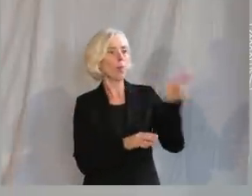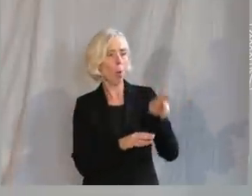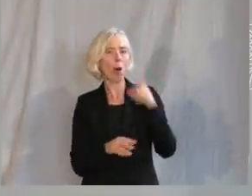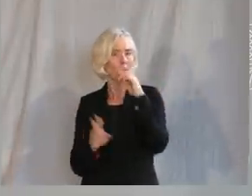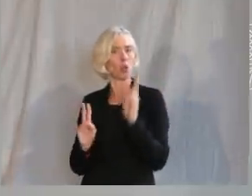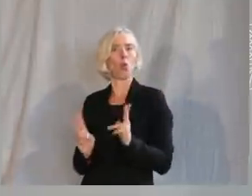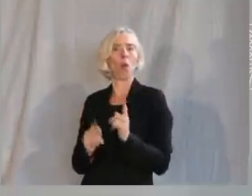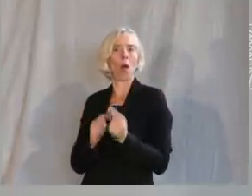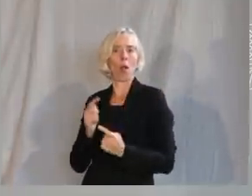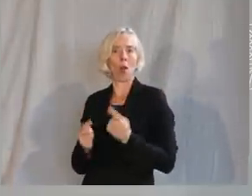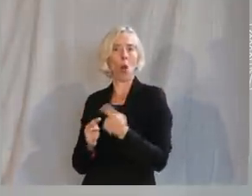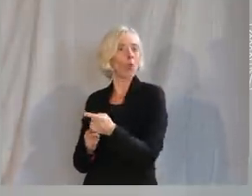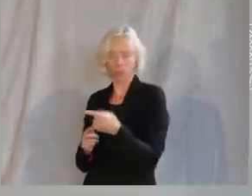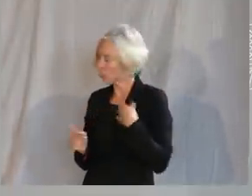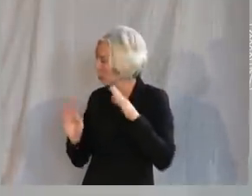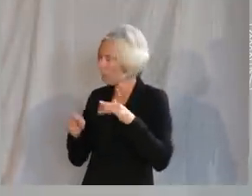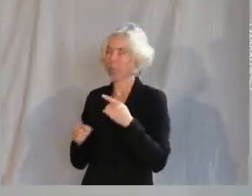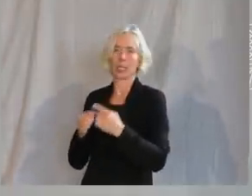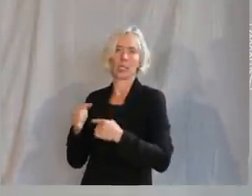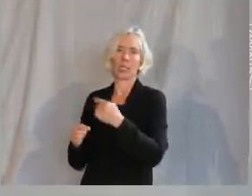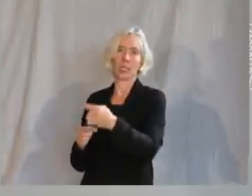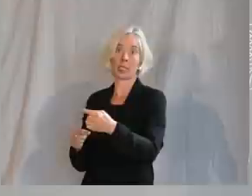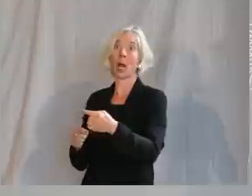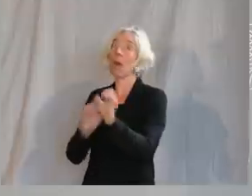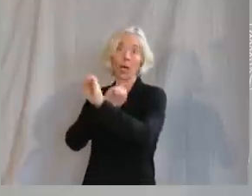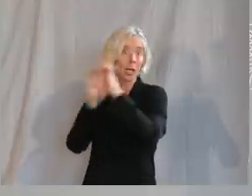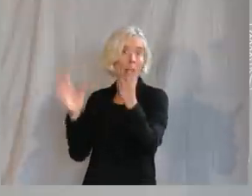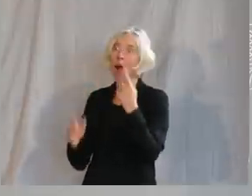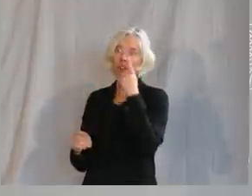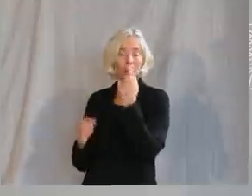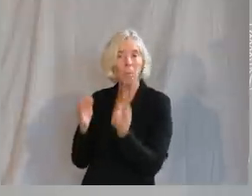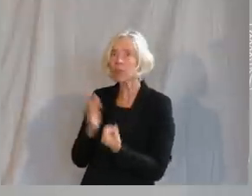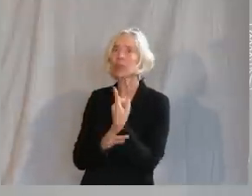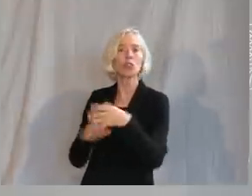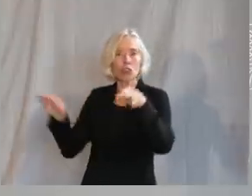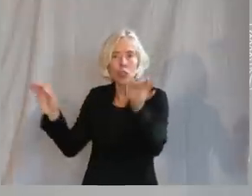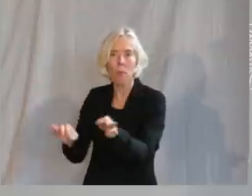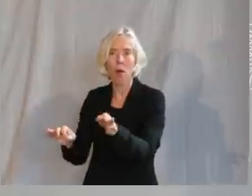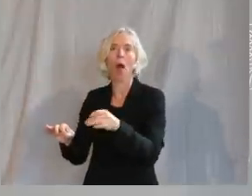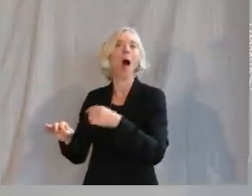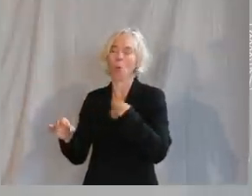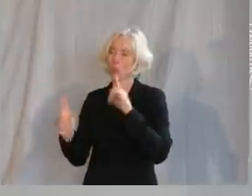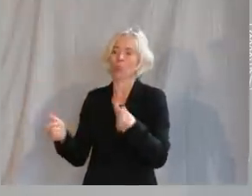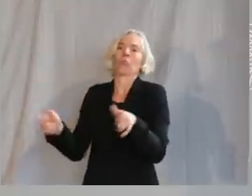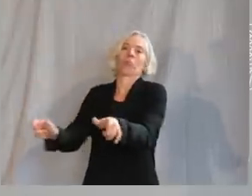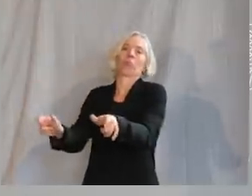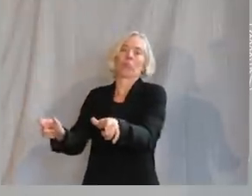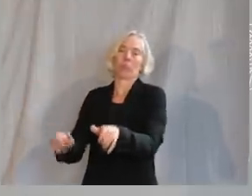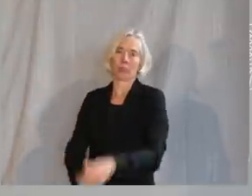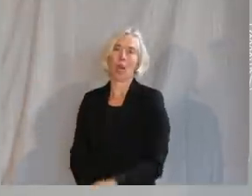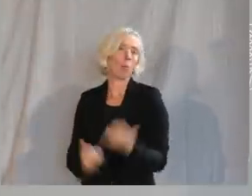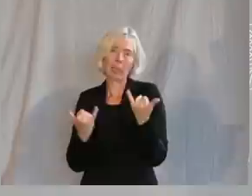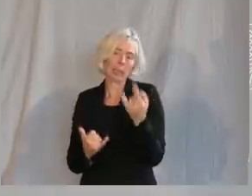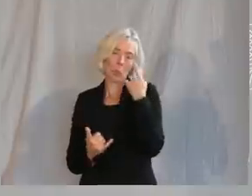müssen einfach schauen, wie sich die Dinge entwickeln. Und da kann es natürlich passieren, dass wir da dann auch nochmal nachsteuern müssen, aber zurzeit ist es noch nicht geboten.